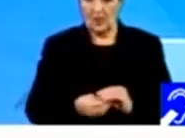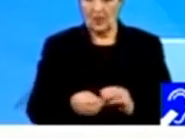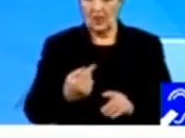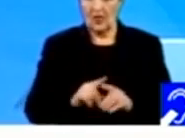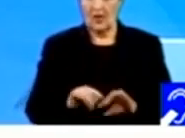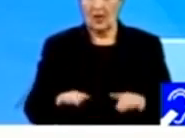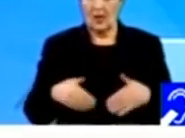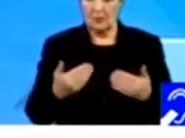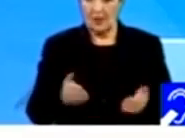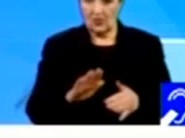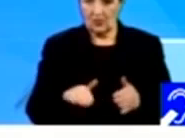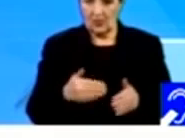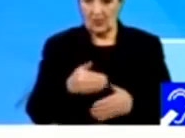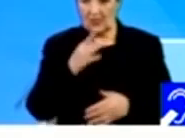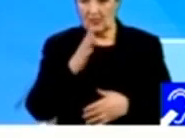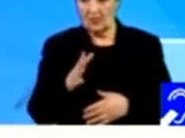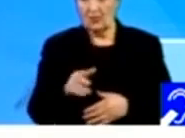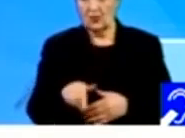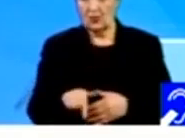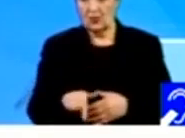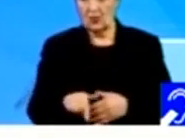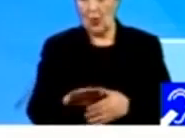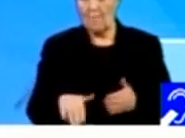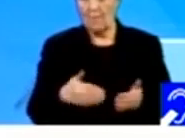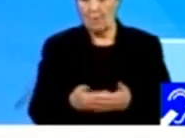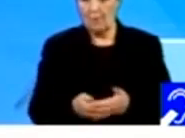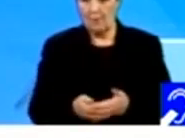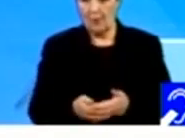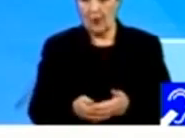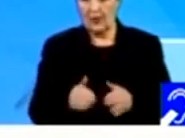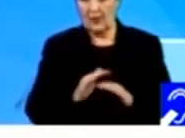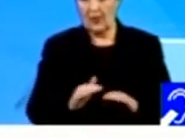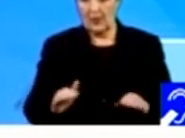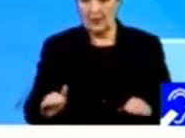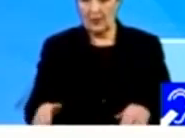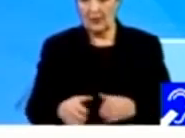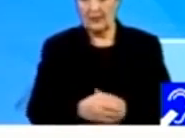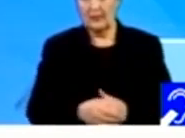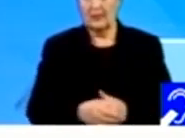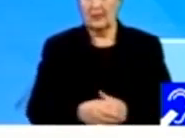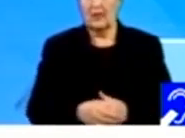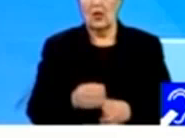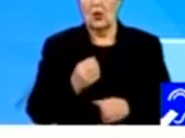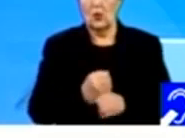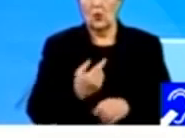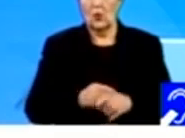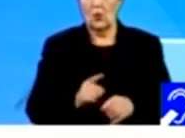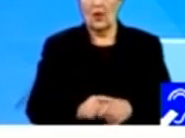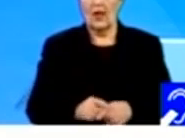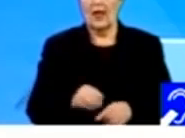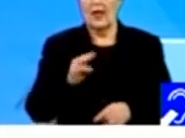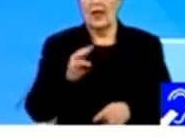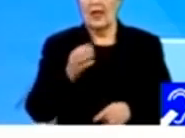le-am prezentat, de la centura Chișinău și până la parcări, de la noi grădinițe și finalizând cu lucruri care țin de